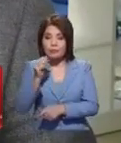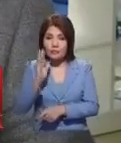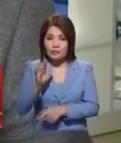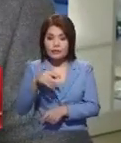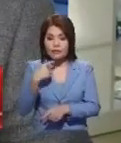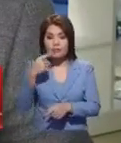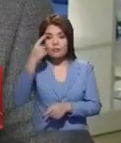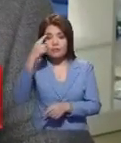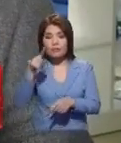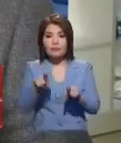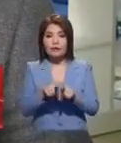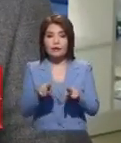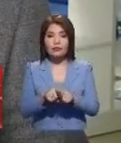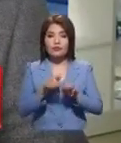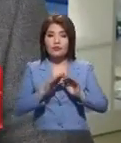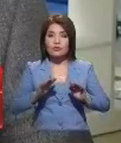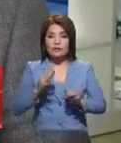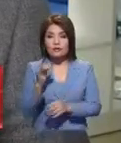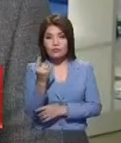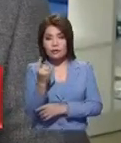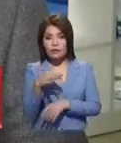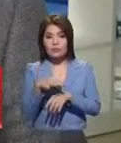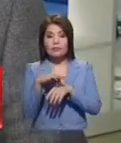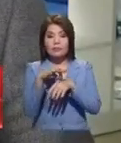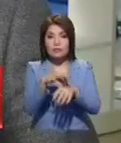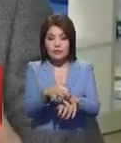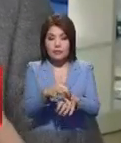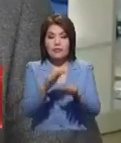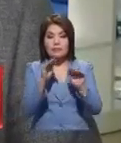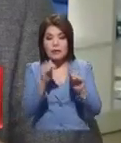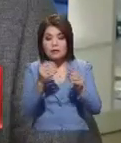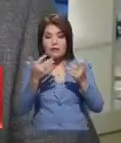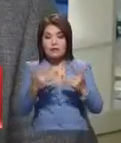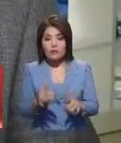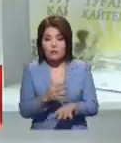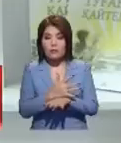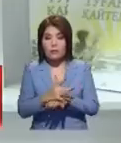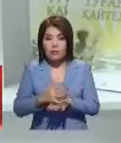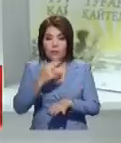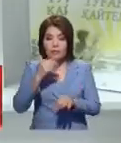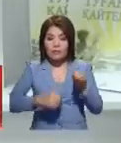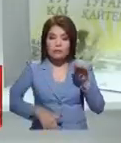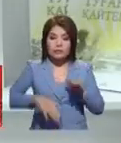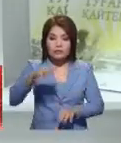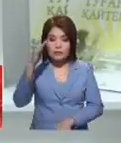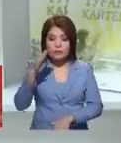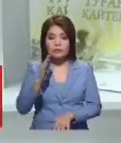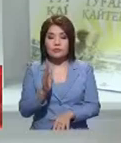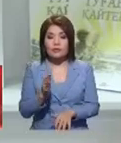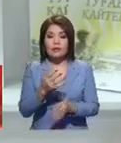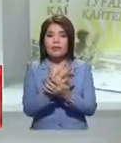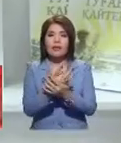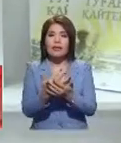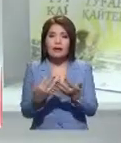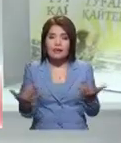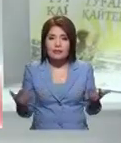бір оймен жаңағы баласын шығарып салады. Ол енді бағып алған баласы, ол үшін мен кейін есейіп келеді. Бұл жалпы әртүрлі